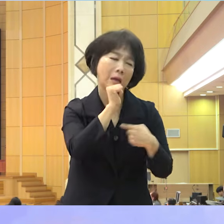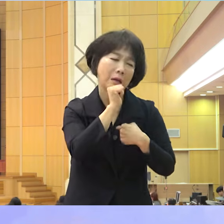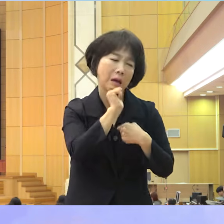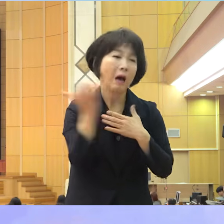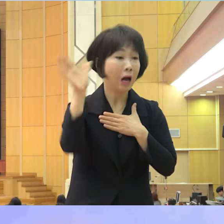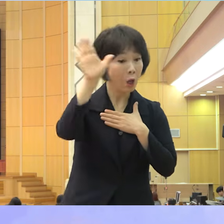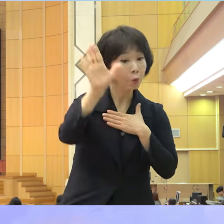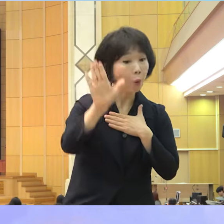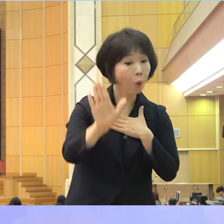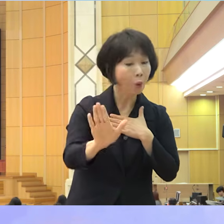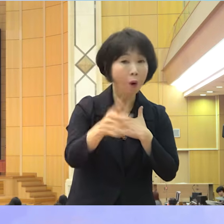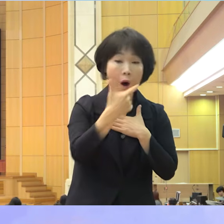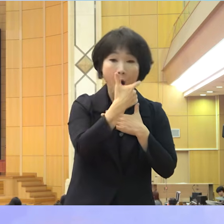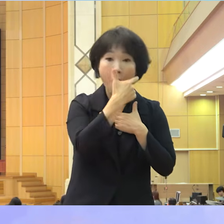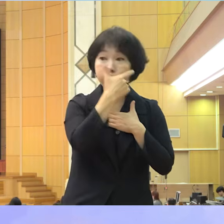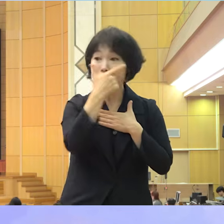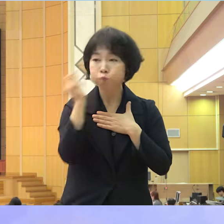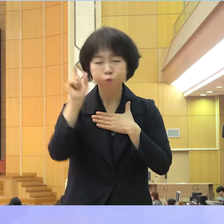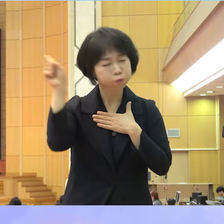가난하여도